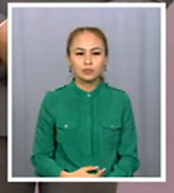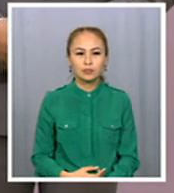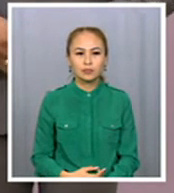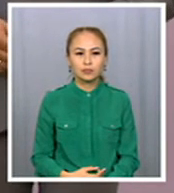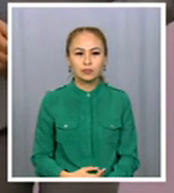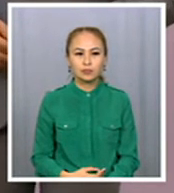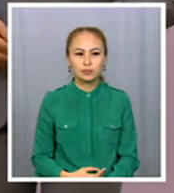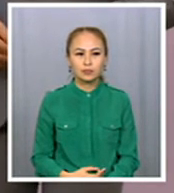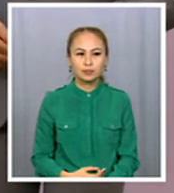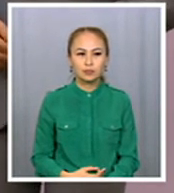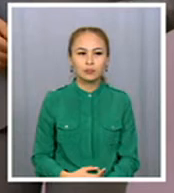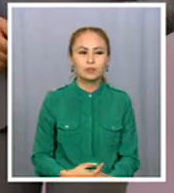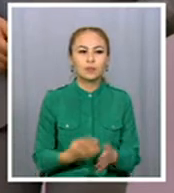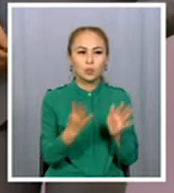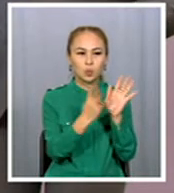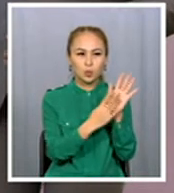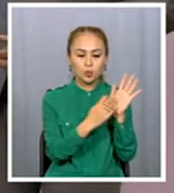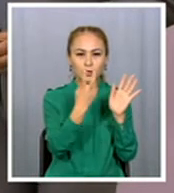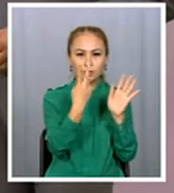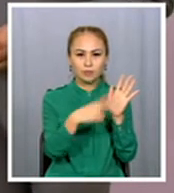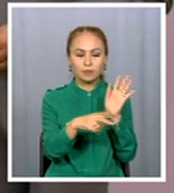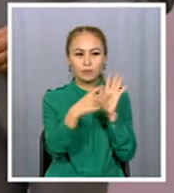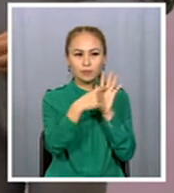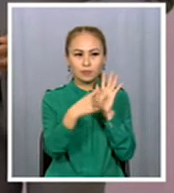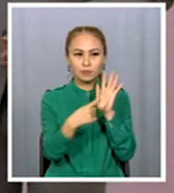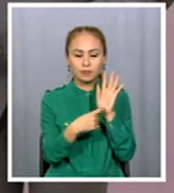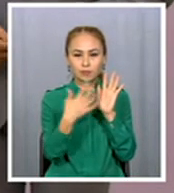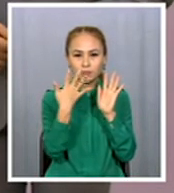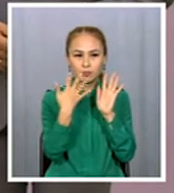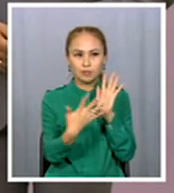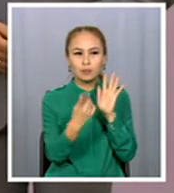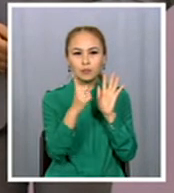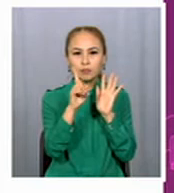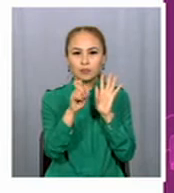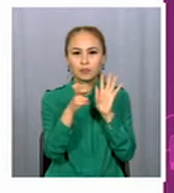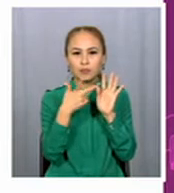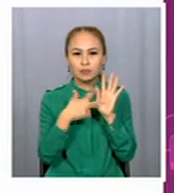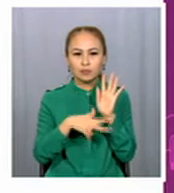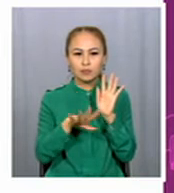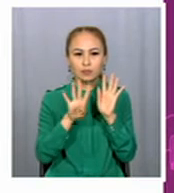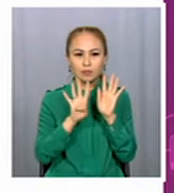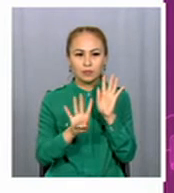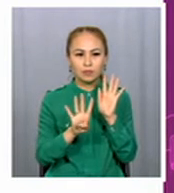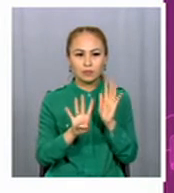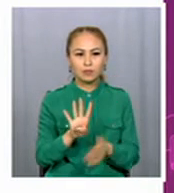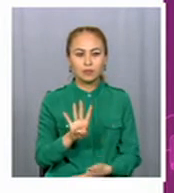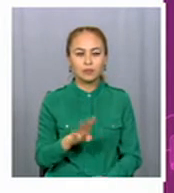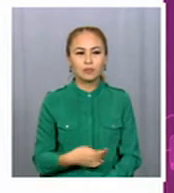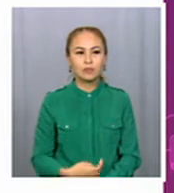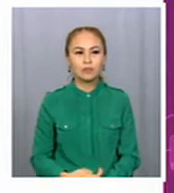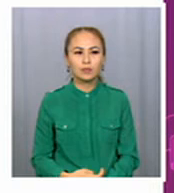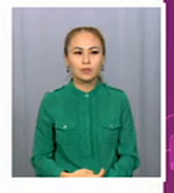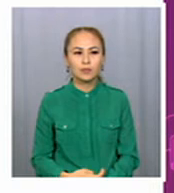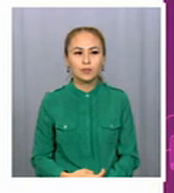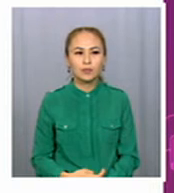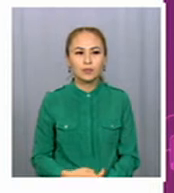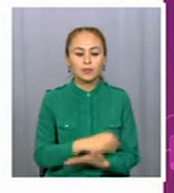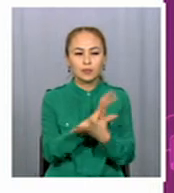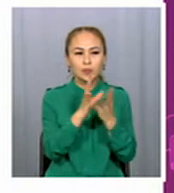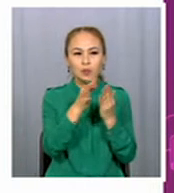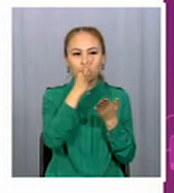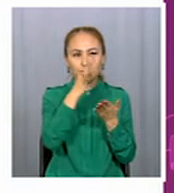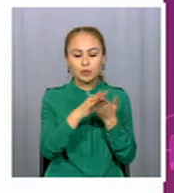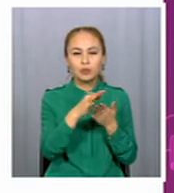Демек, 920 мен 5-тің бөліндісі 184-ке тең екен. Балалар, өрнектің дұрыстығын